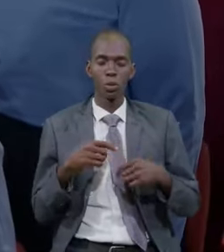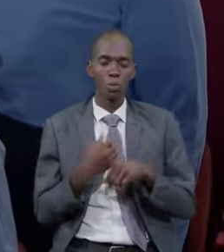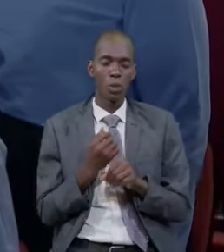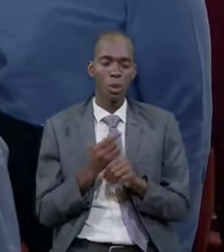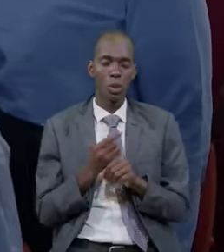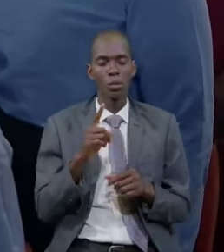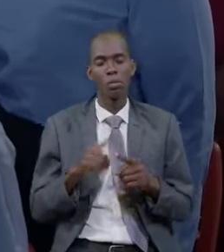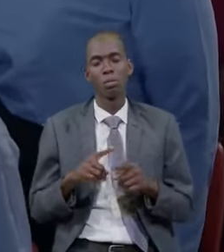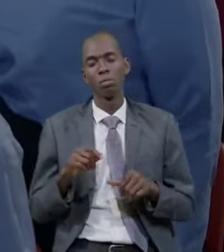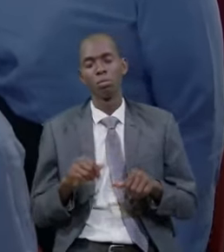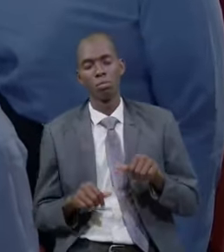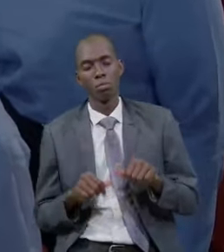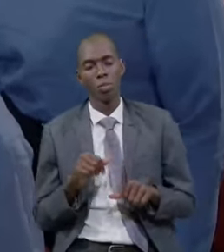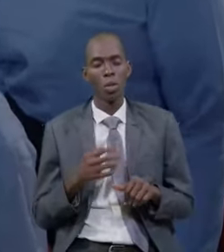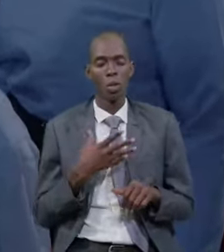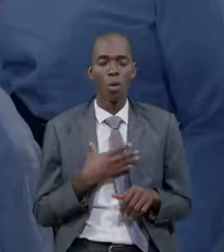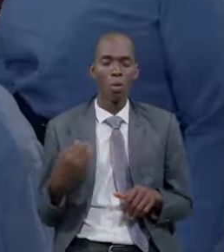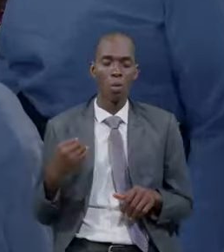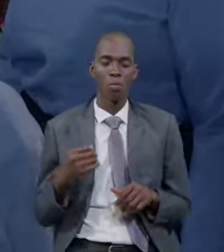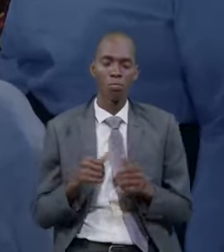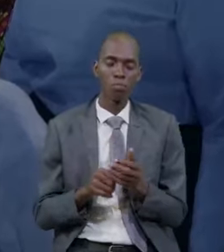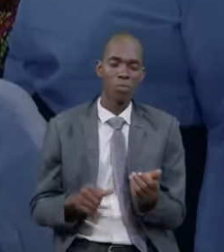ne peut t'ébranler.